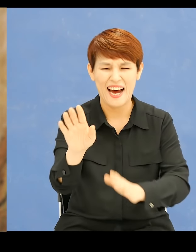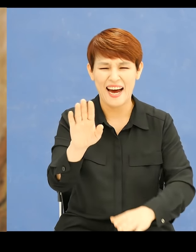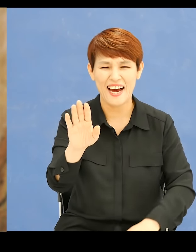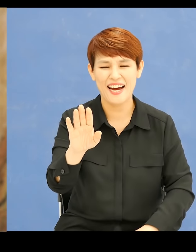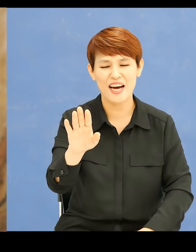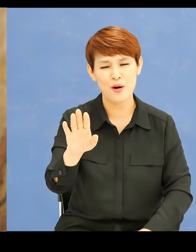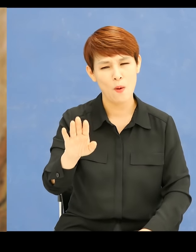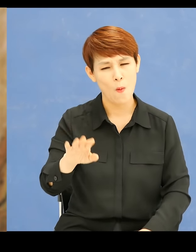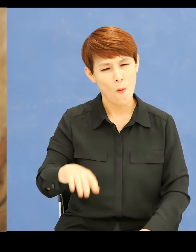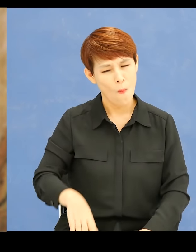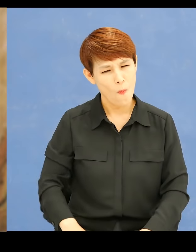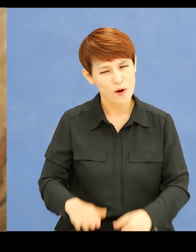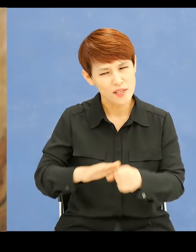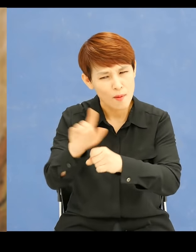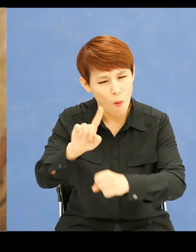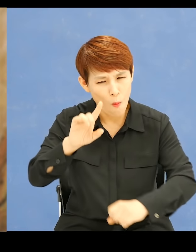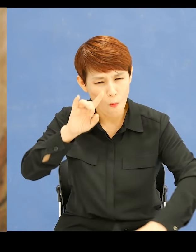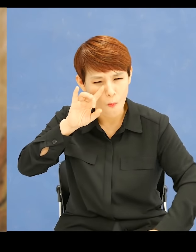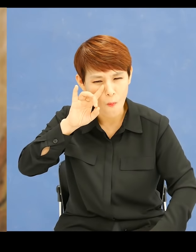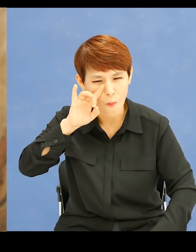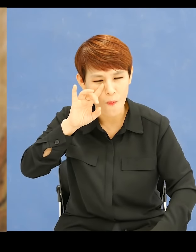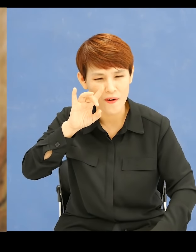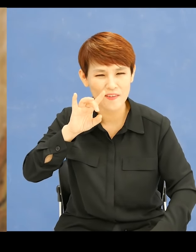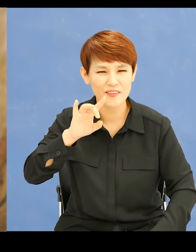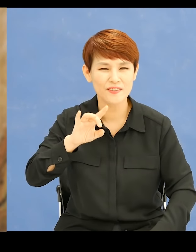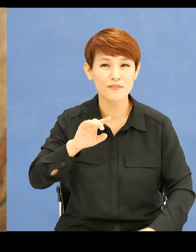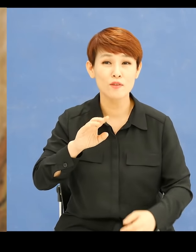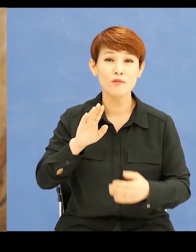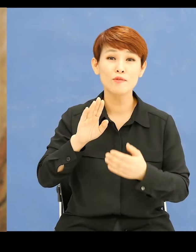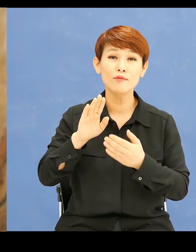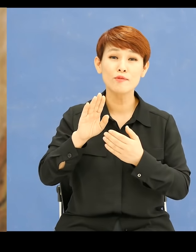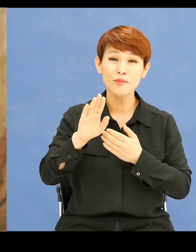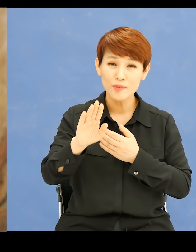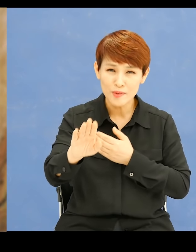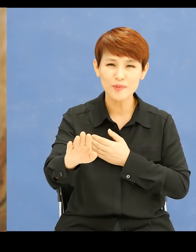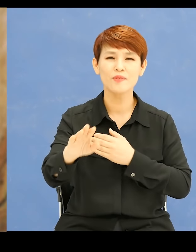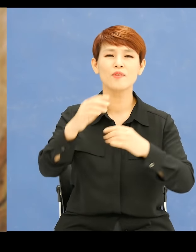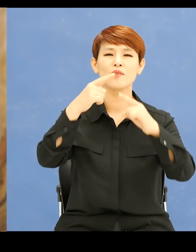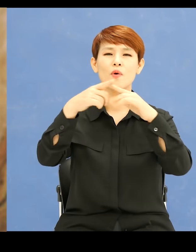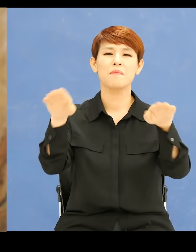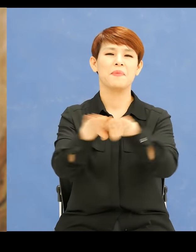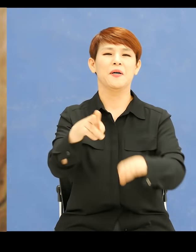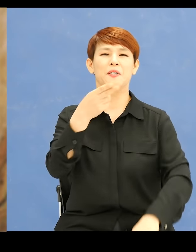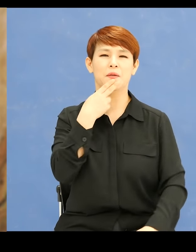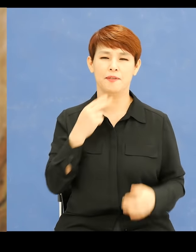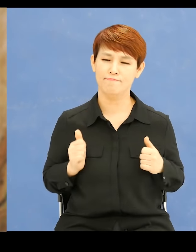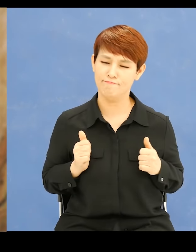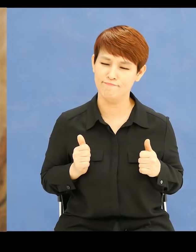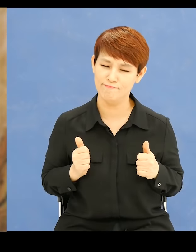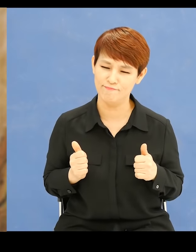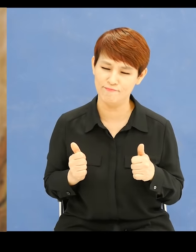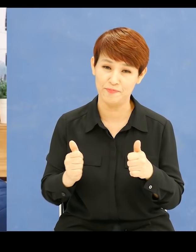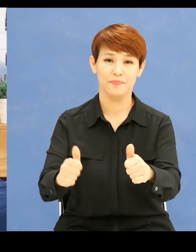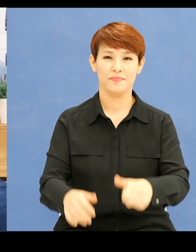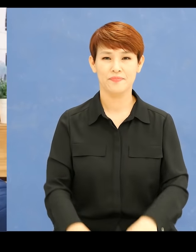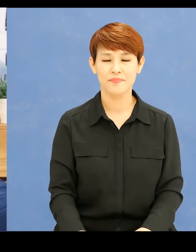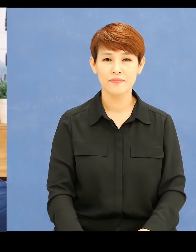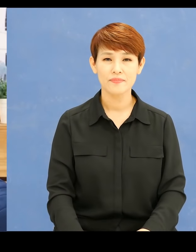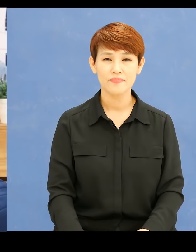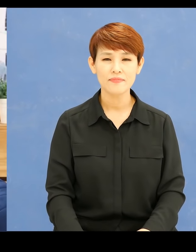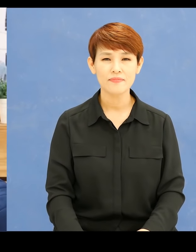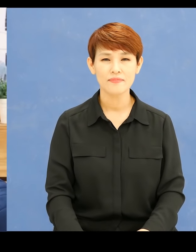건 아니지만 나 이 사랑을 한번 알아봐야 되겠다. 어. 그렇게 생각이 들면서 그때부터는 안 빠진 것 같아요. 지금까지.